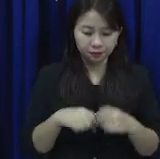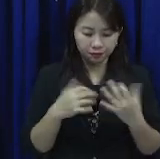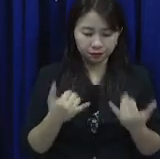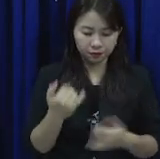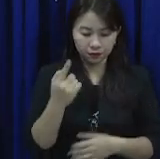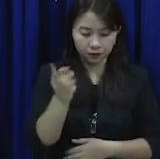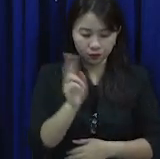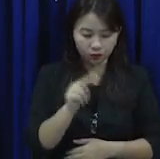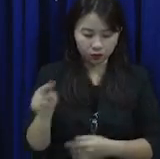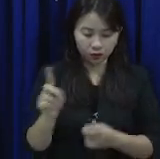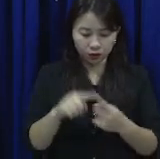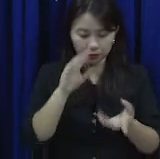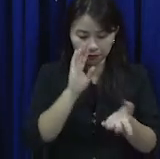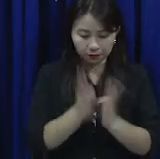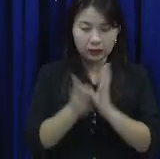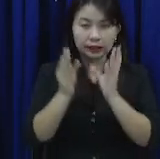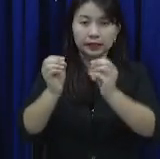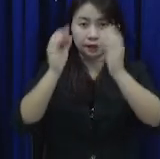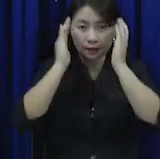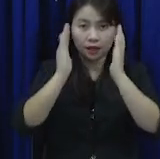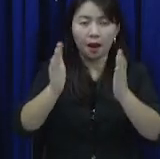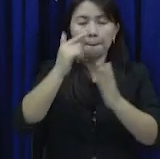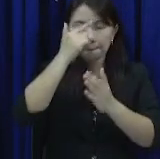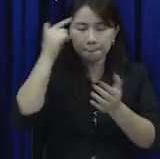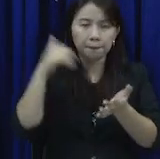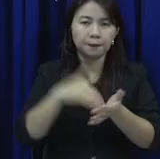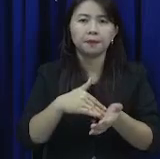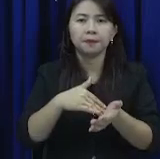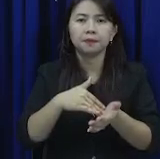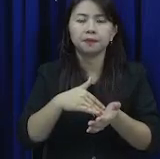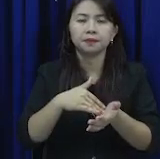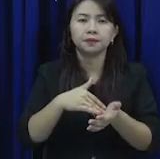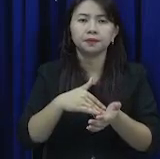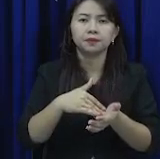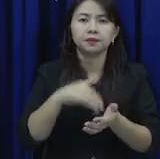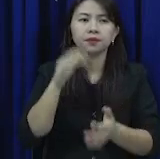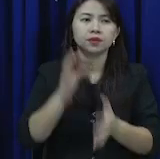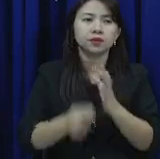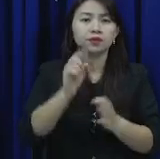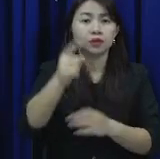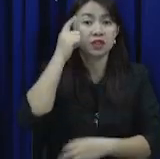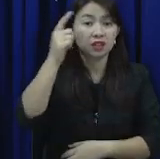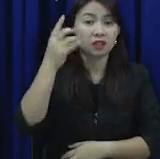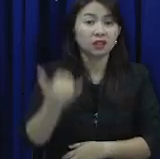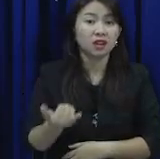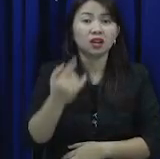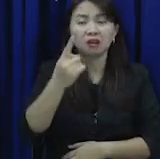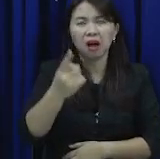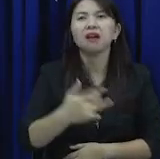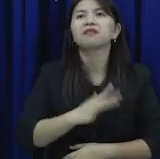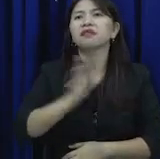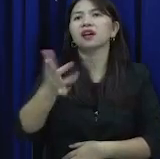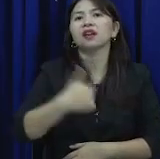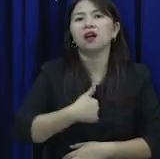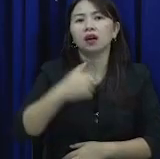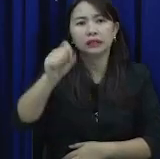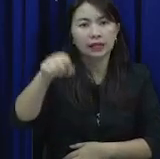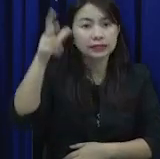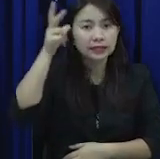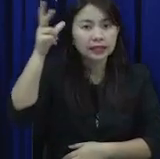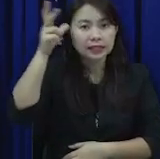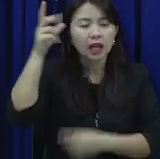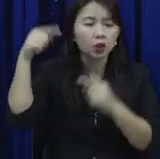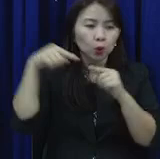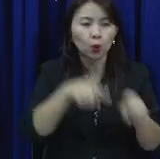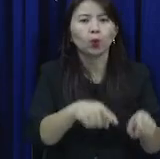got to be mindful kasi sa panahon na na ikaw ay Akala mo relax ka na papasok ang diyablo para sabayan